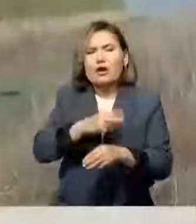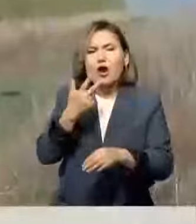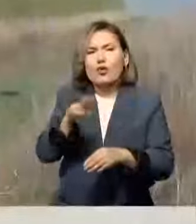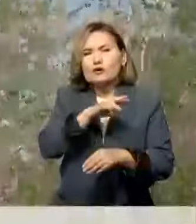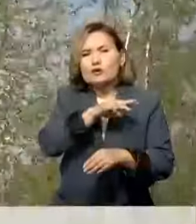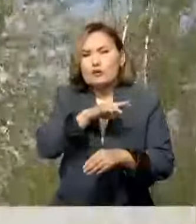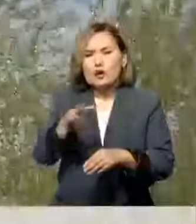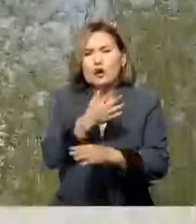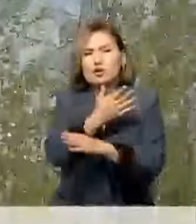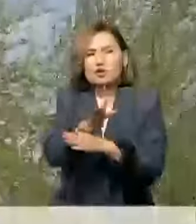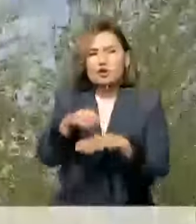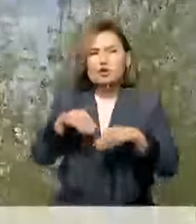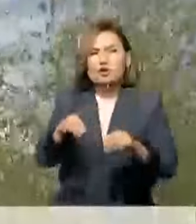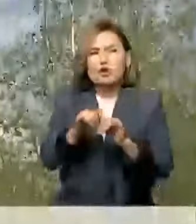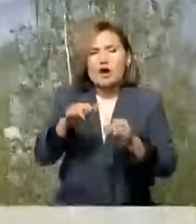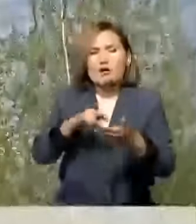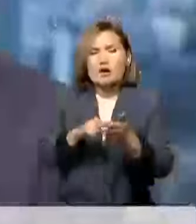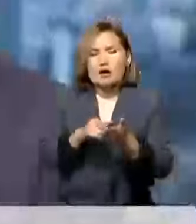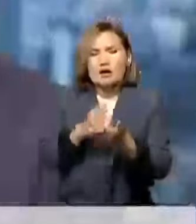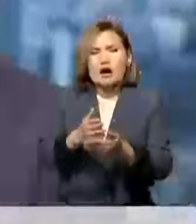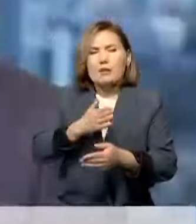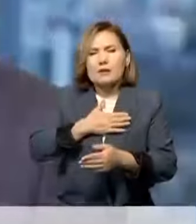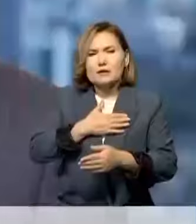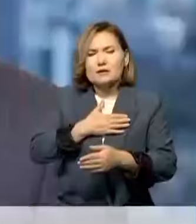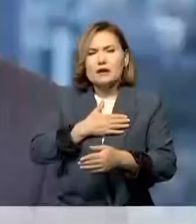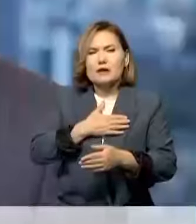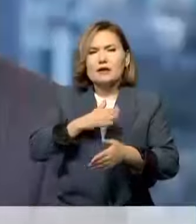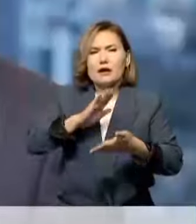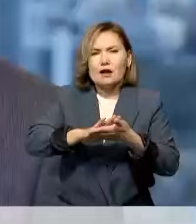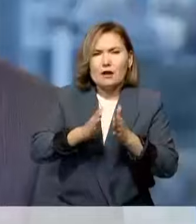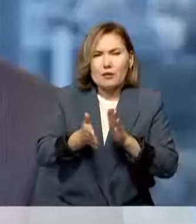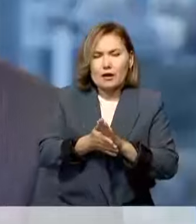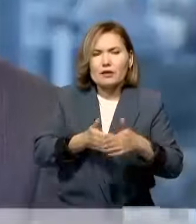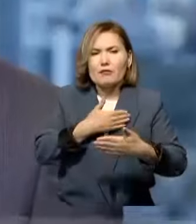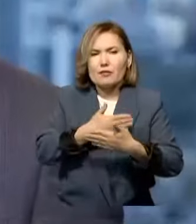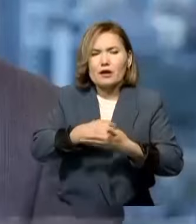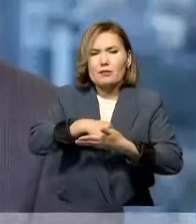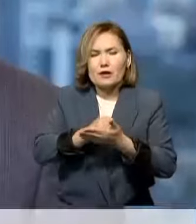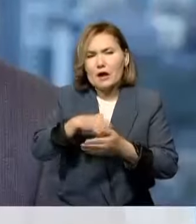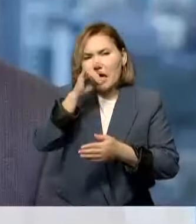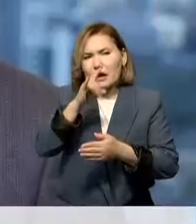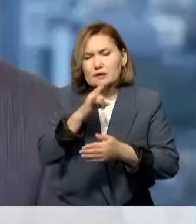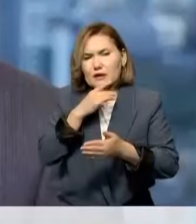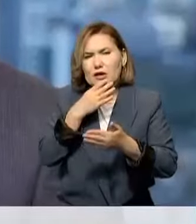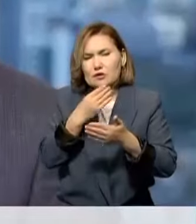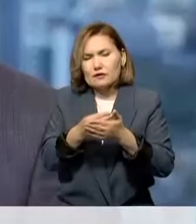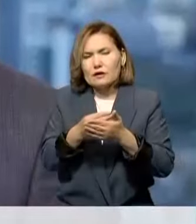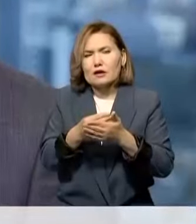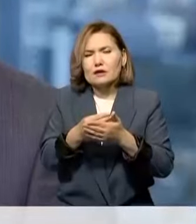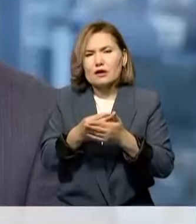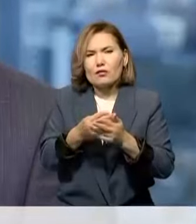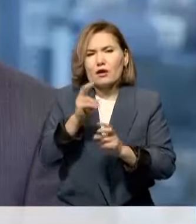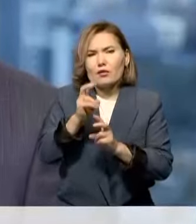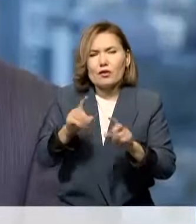миллионнан астам көшет егуді көздеп отыр. Біз офтейк келісімдер жүйесін белсенді дамытып, отандық тауарлар сатып алу көлемін